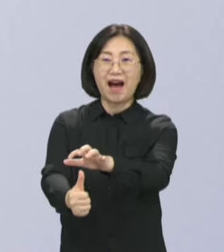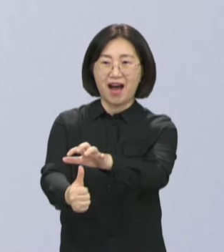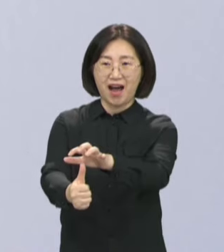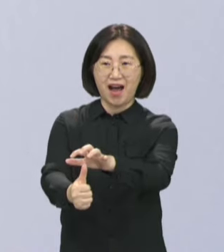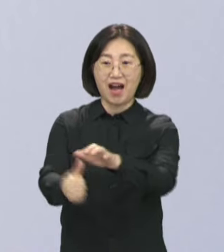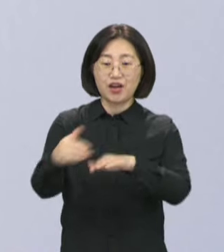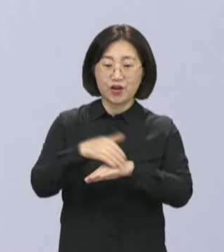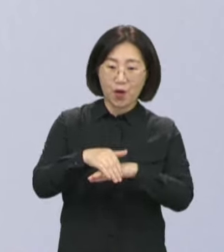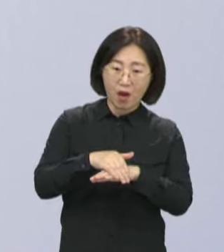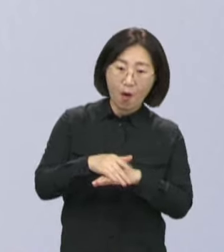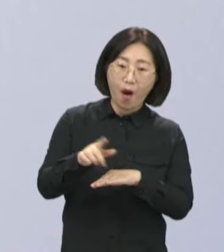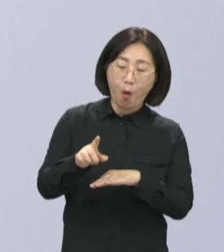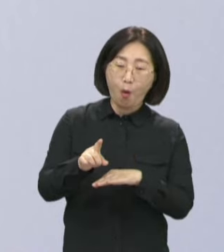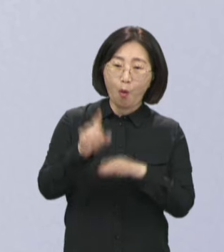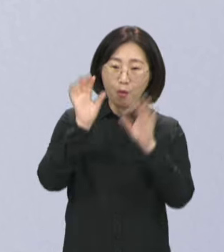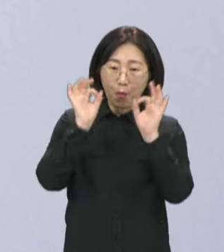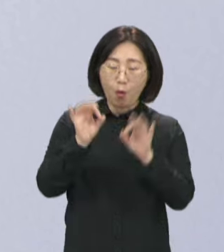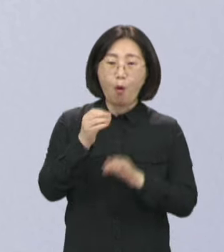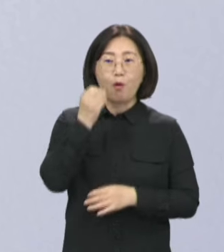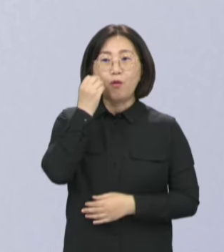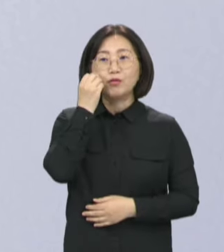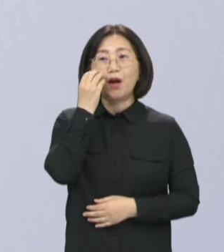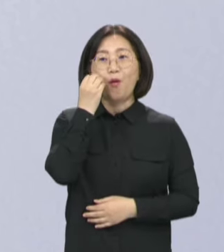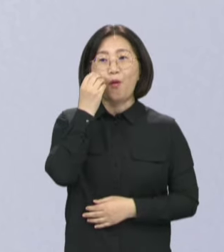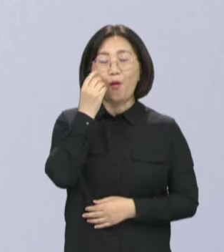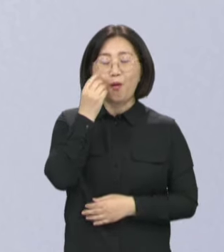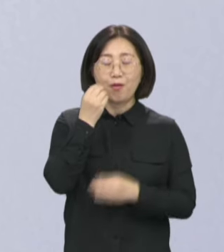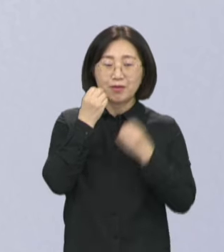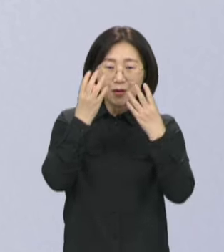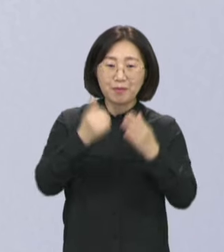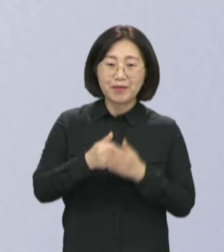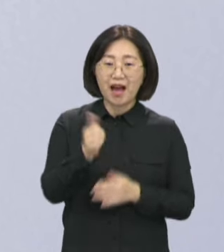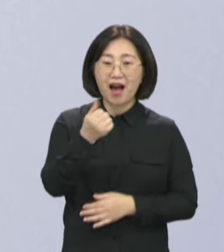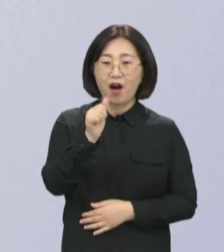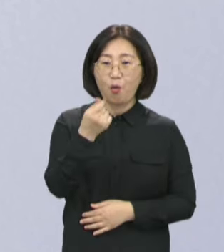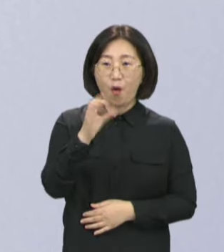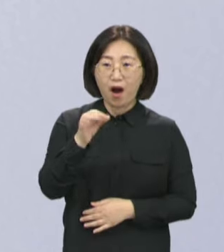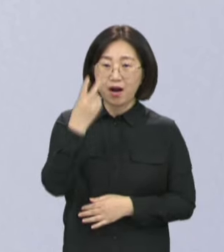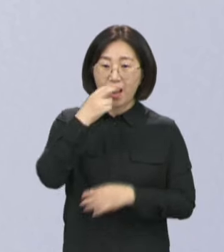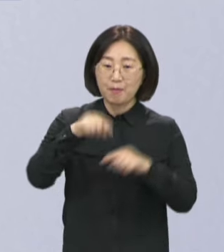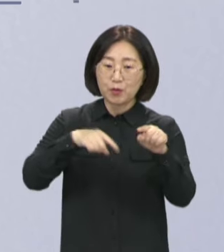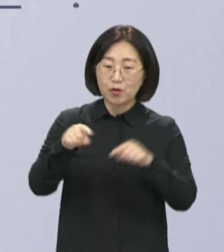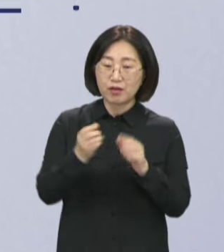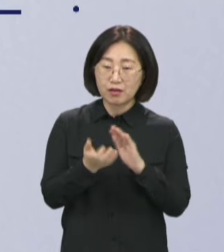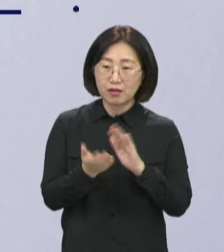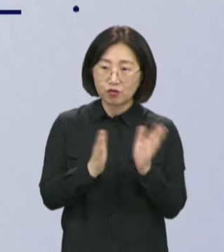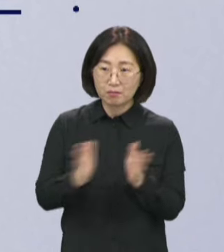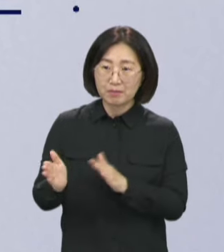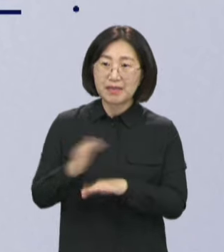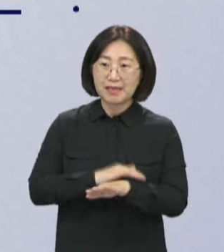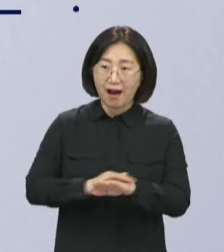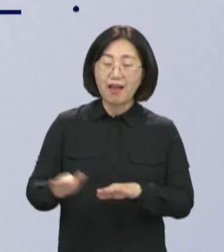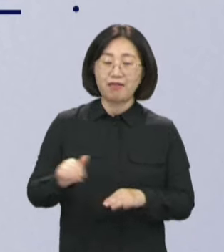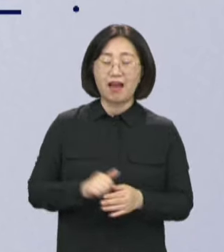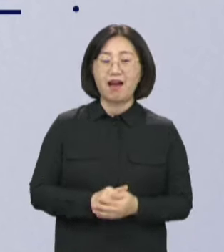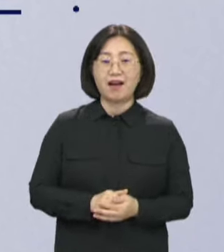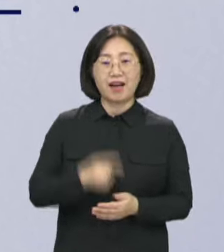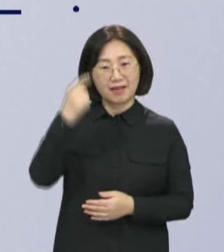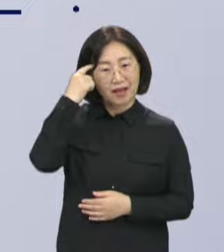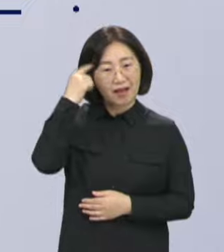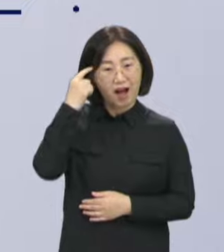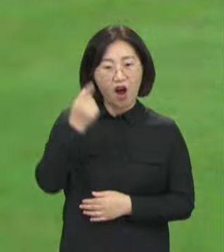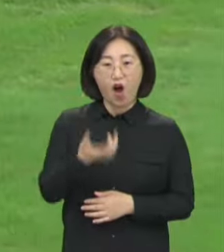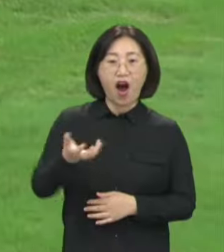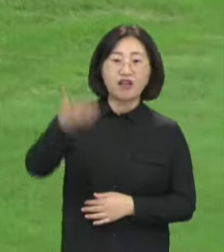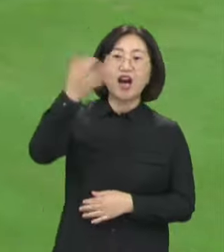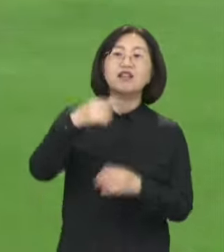점수 나오는 모습을 보고 아 신선하다. 야, 황선홍 감독이 정말 준비 잘했다. 대전의 선수들이 최근에 왜 상승세를 타고 있는지를